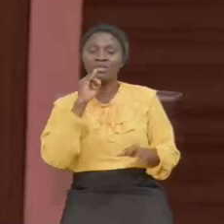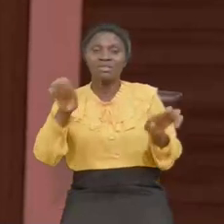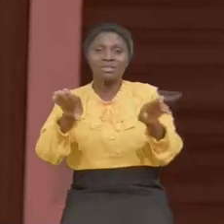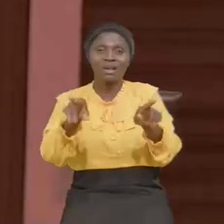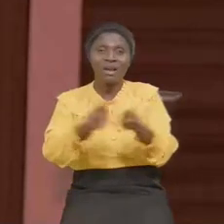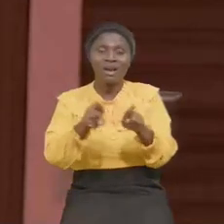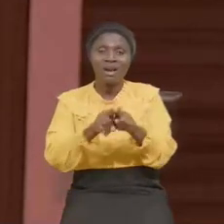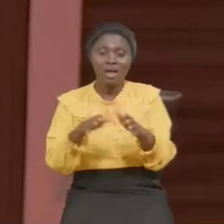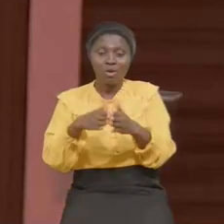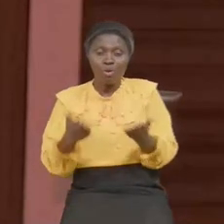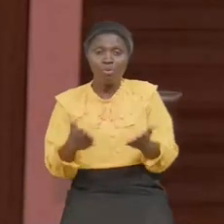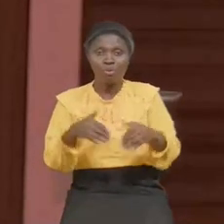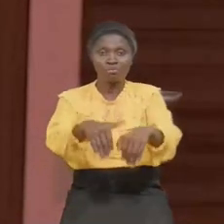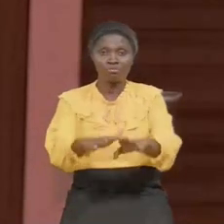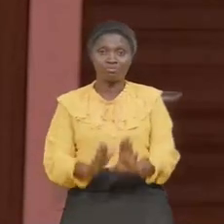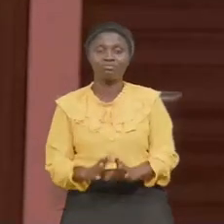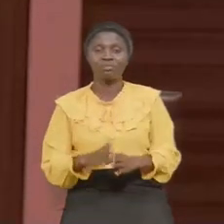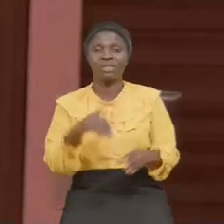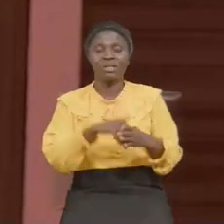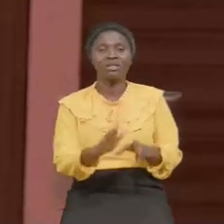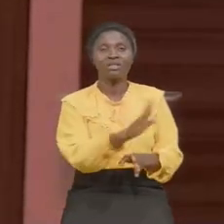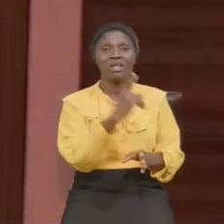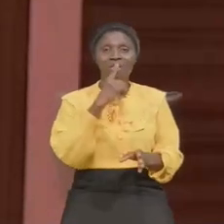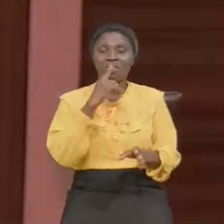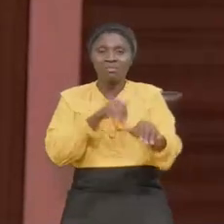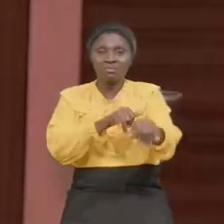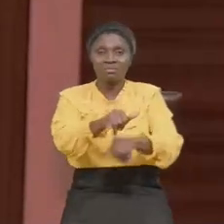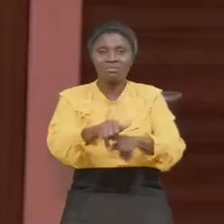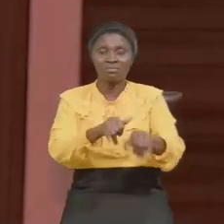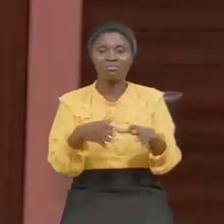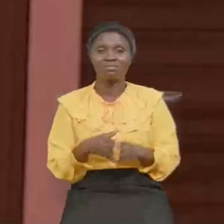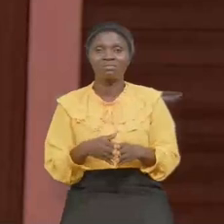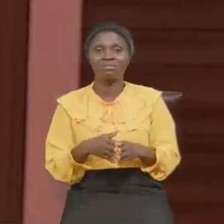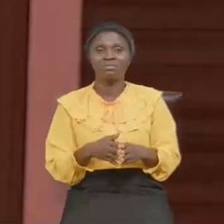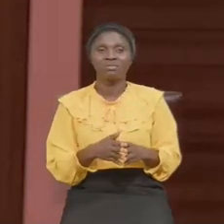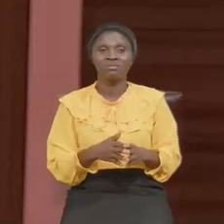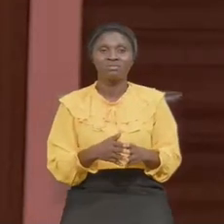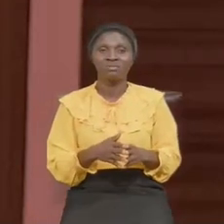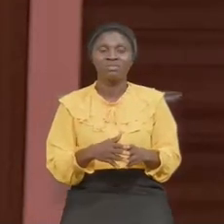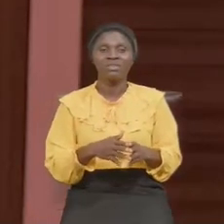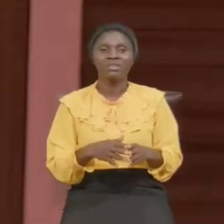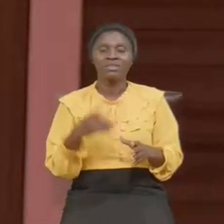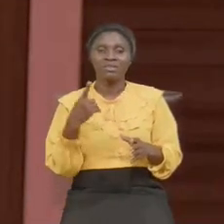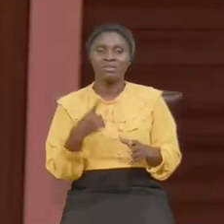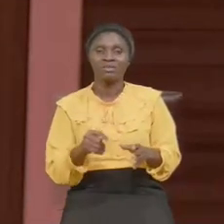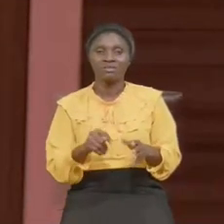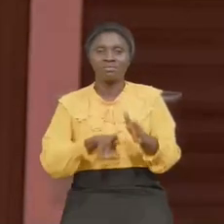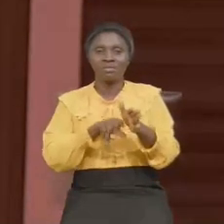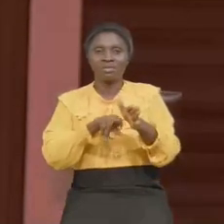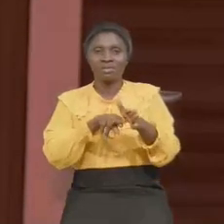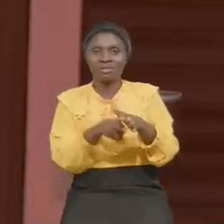tromper. Ils ont sous leurs lèvres un venin d'aspic. Leur bouche est pleine de malédiction